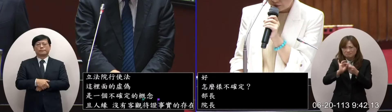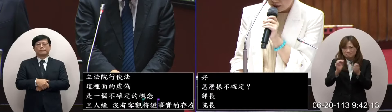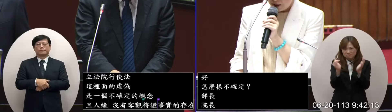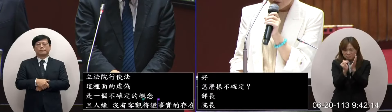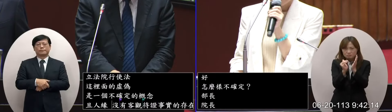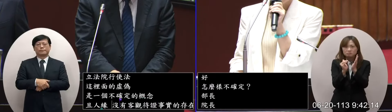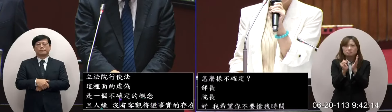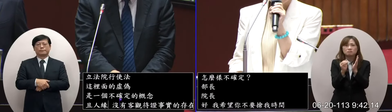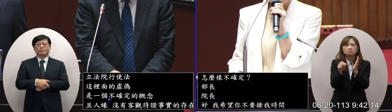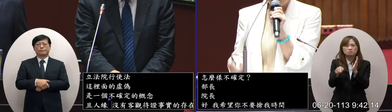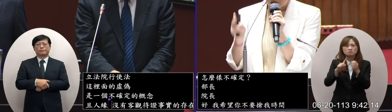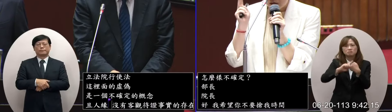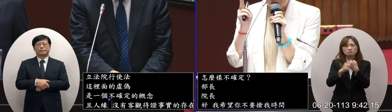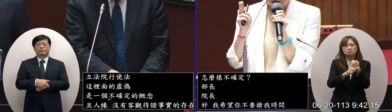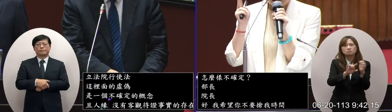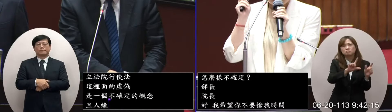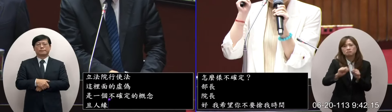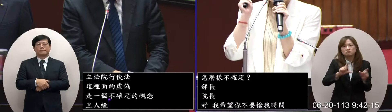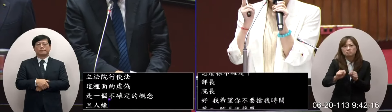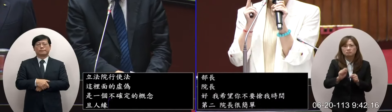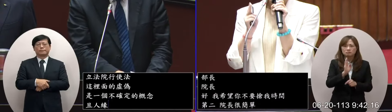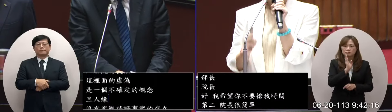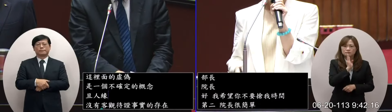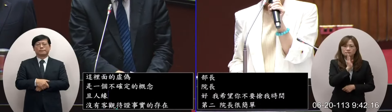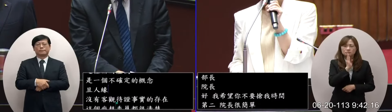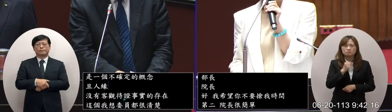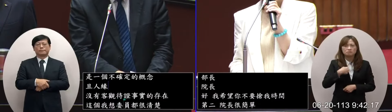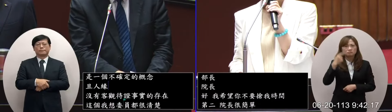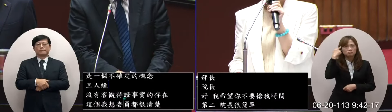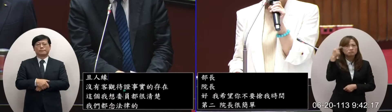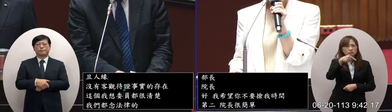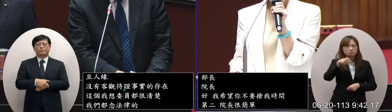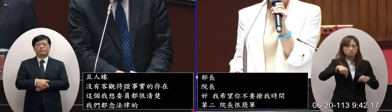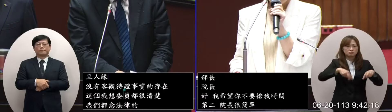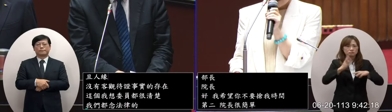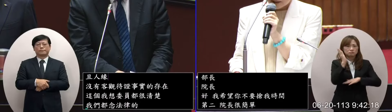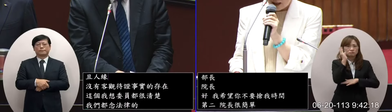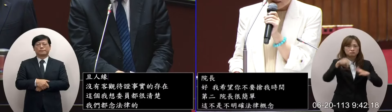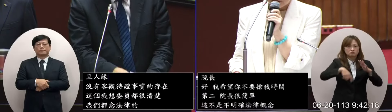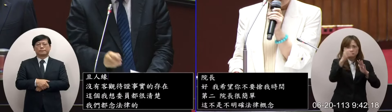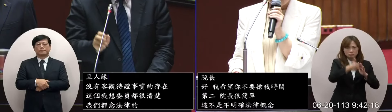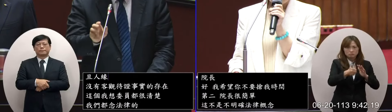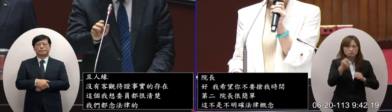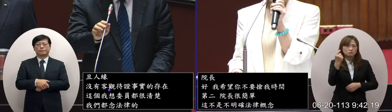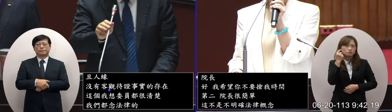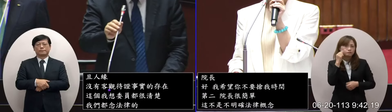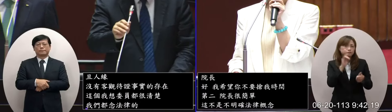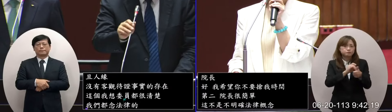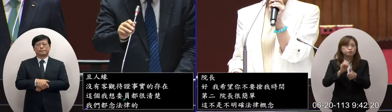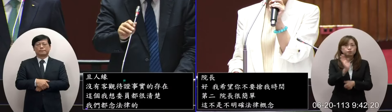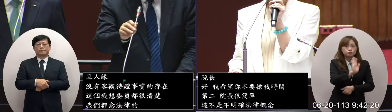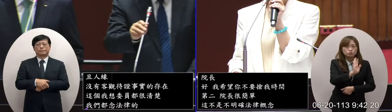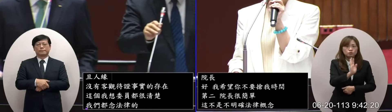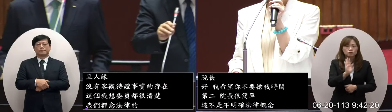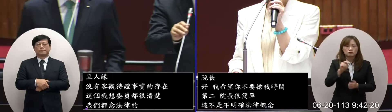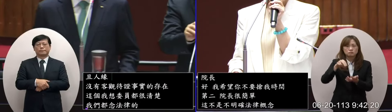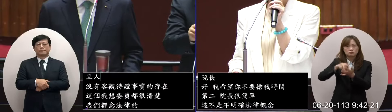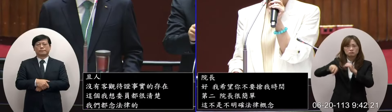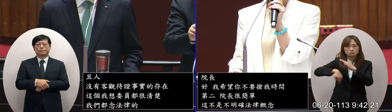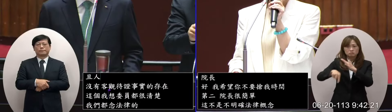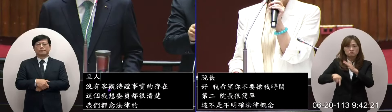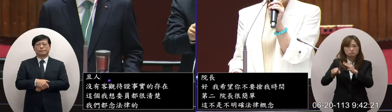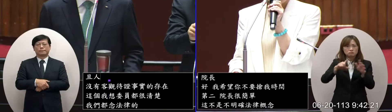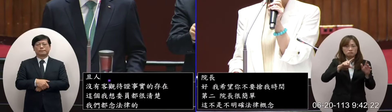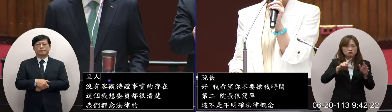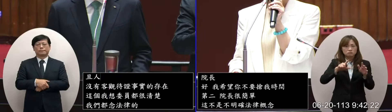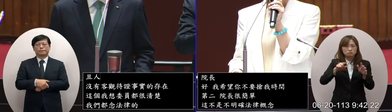条法条。最重要的是，我认为你是最高行政首长，不说谎在立法院是挚爱